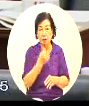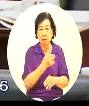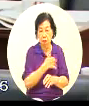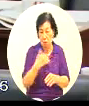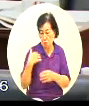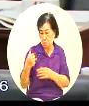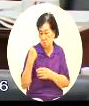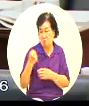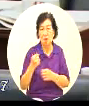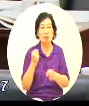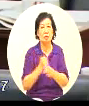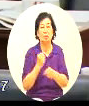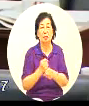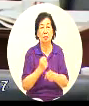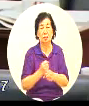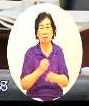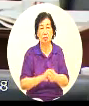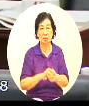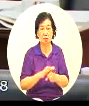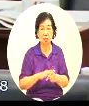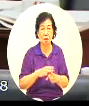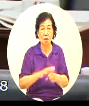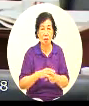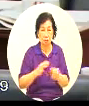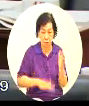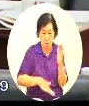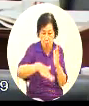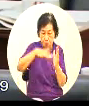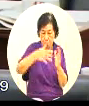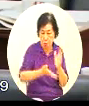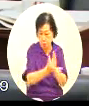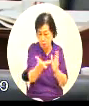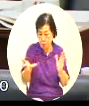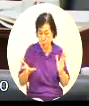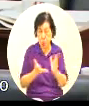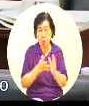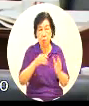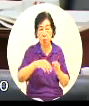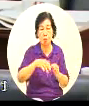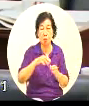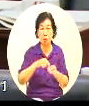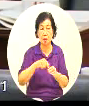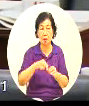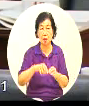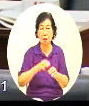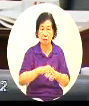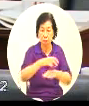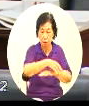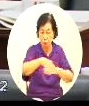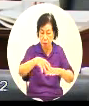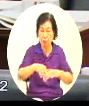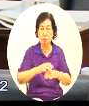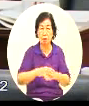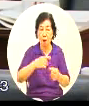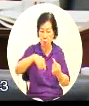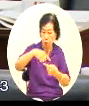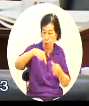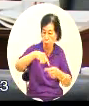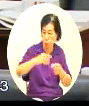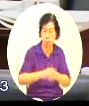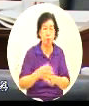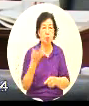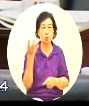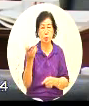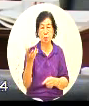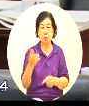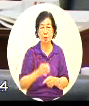咱来做自防区，做休闲的休憩所在，哦，环境一通360度转变。哦，我嘛是